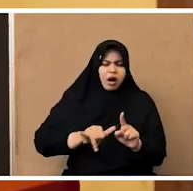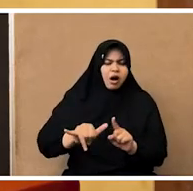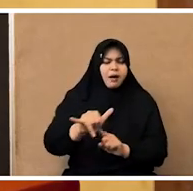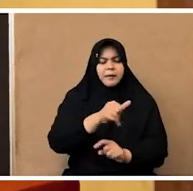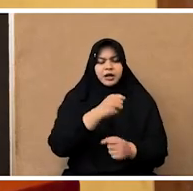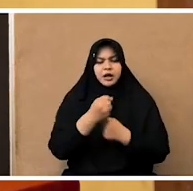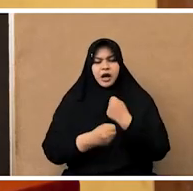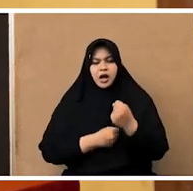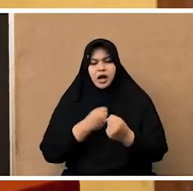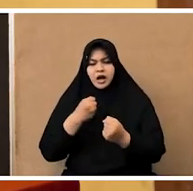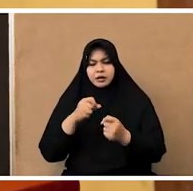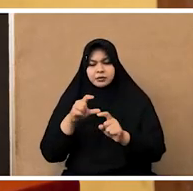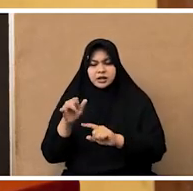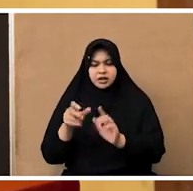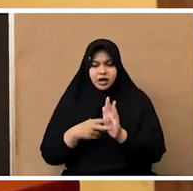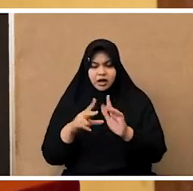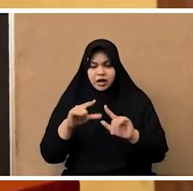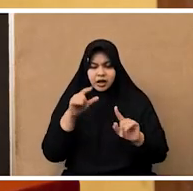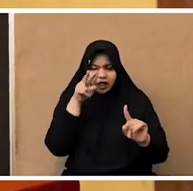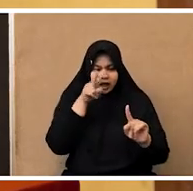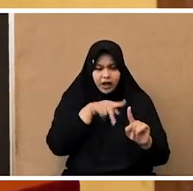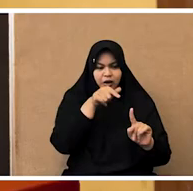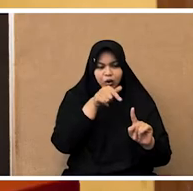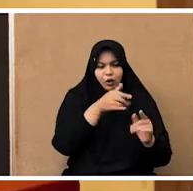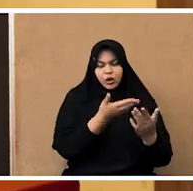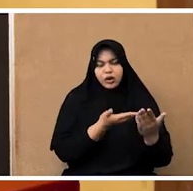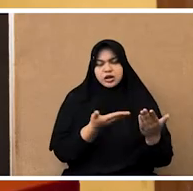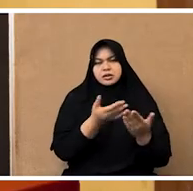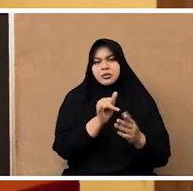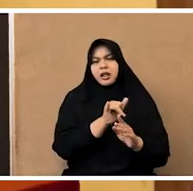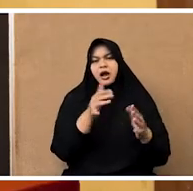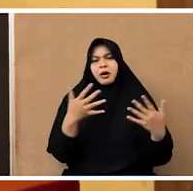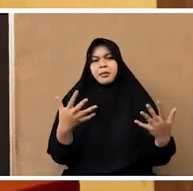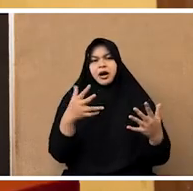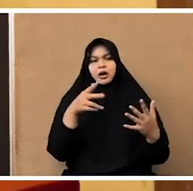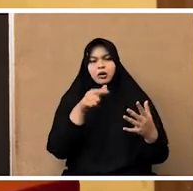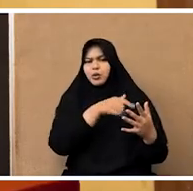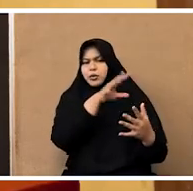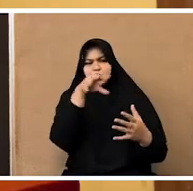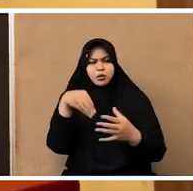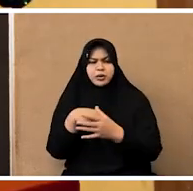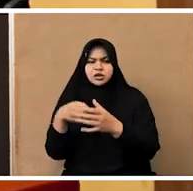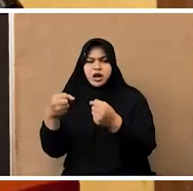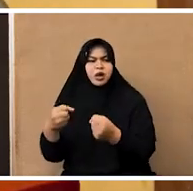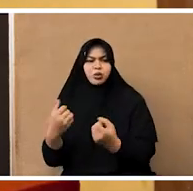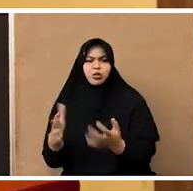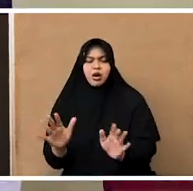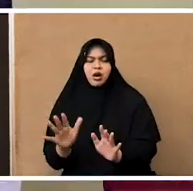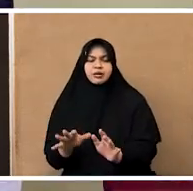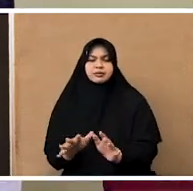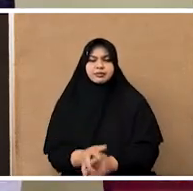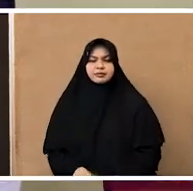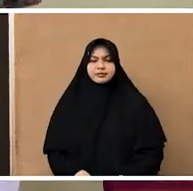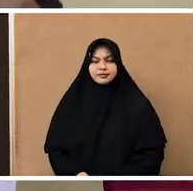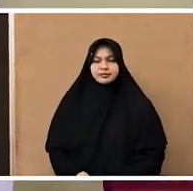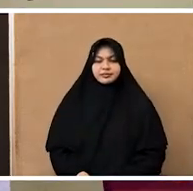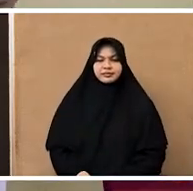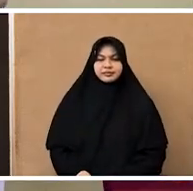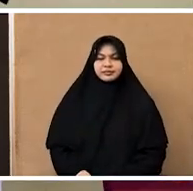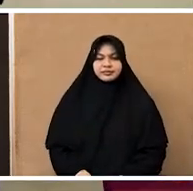pidana tanpa dilihat mereka itu dalam kondisi seperti apa ya ini harus dipenjara Ya sudah masukkan gitu